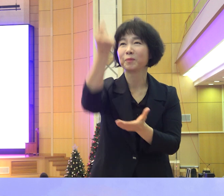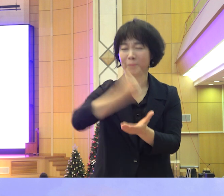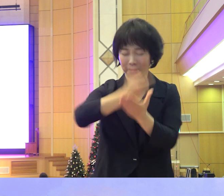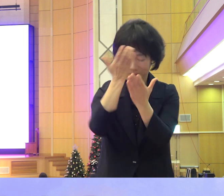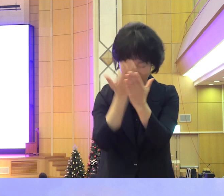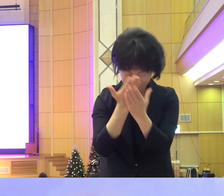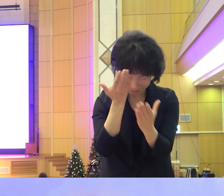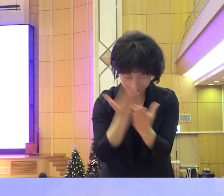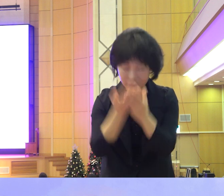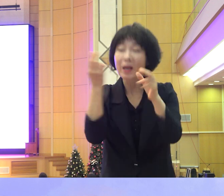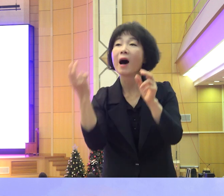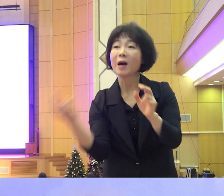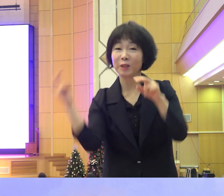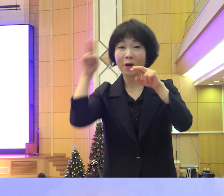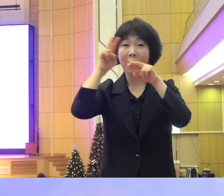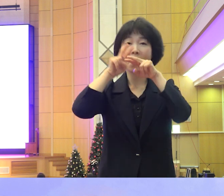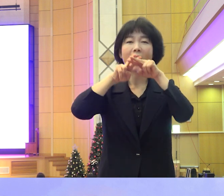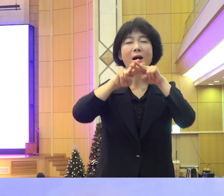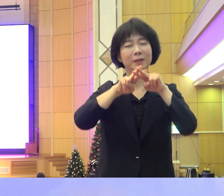오셔서